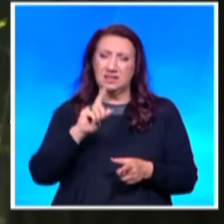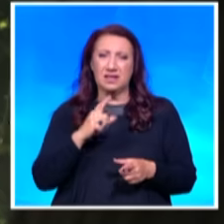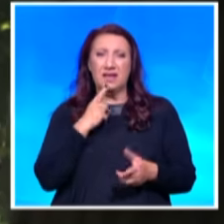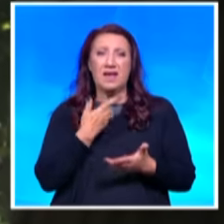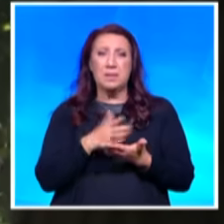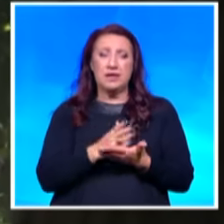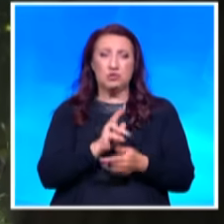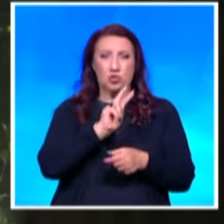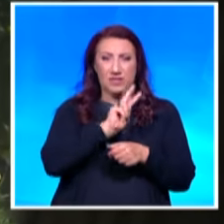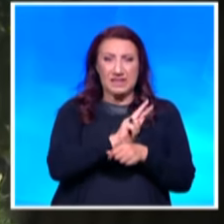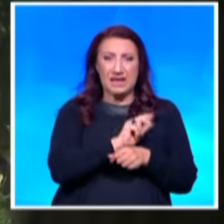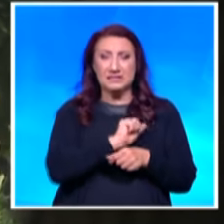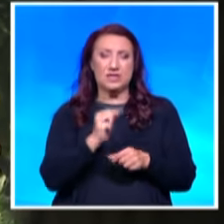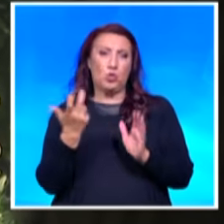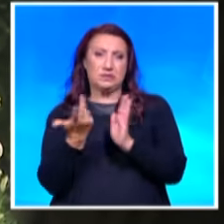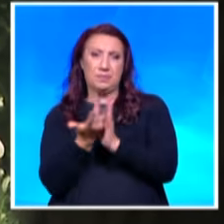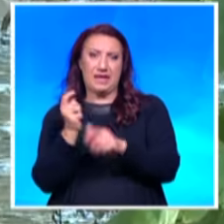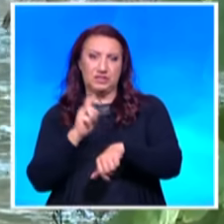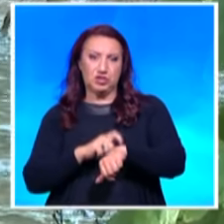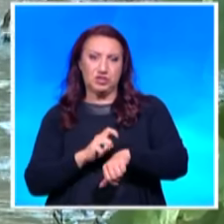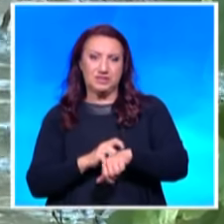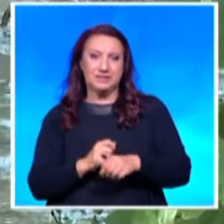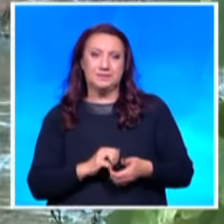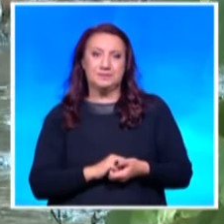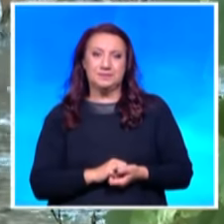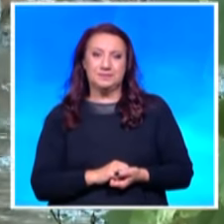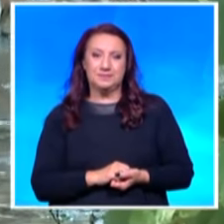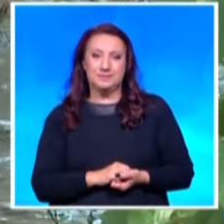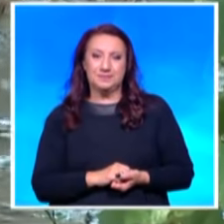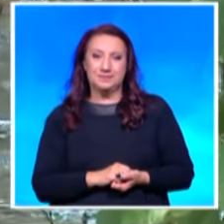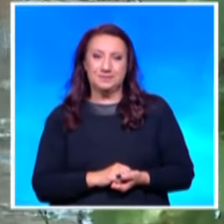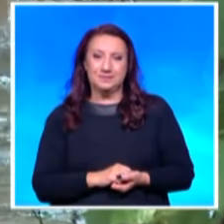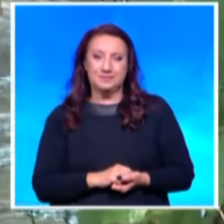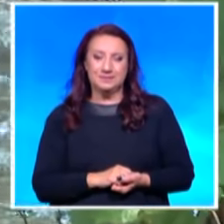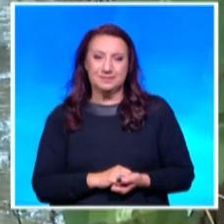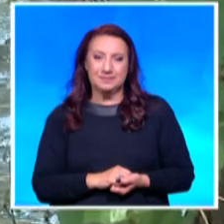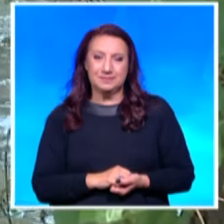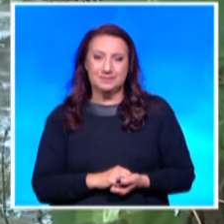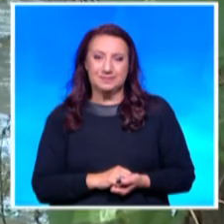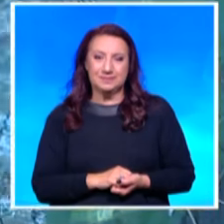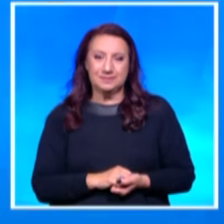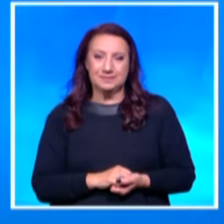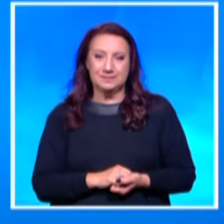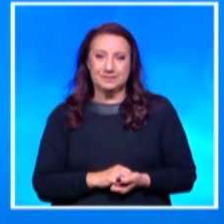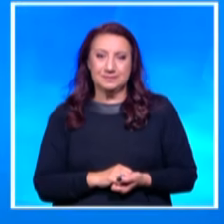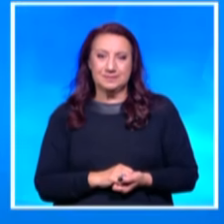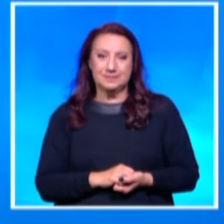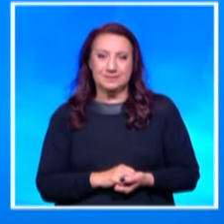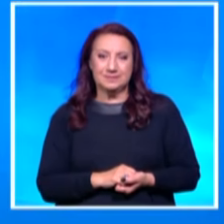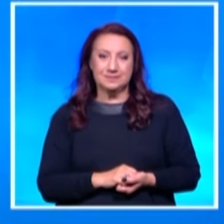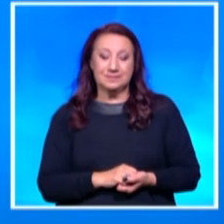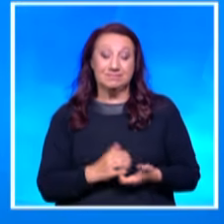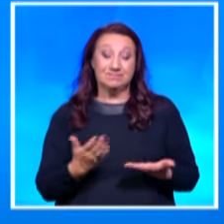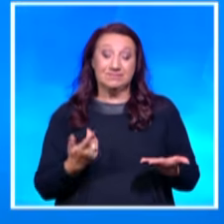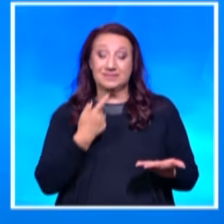между 12 и 18. За BTV новините от Велико Търново, Марияна Трифонова. А за